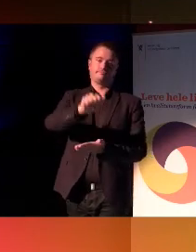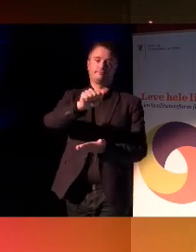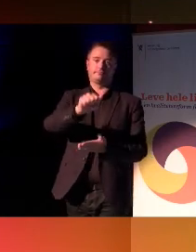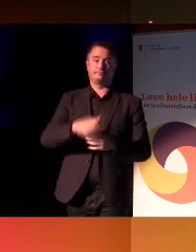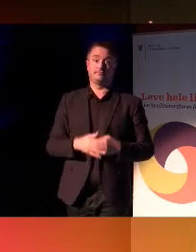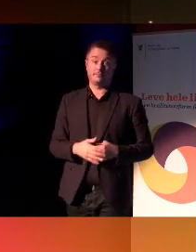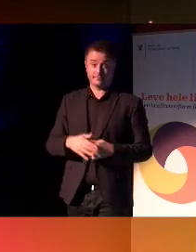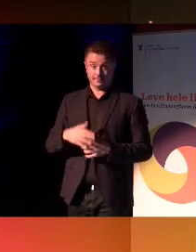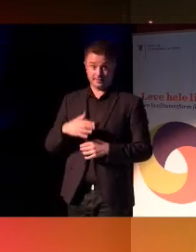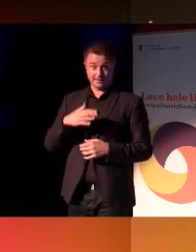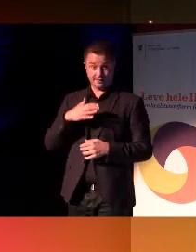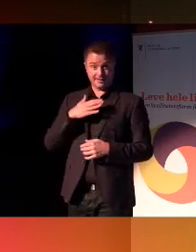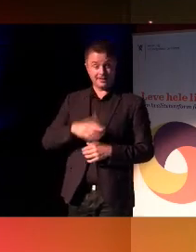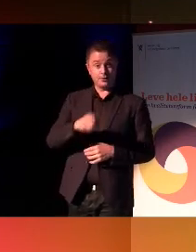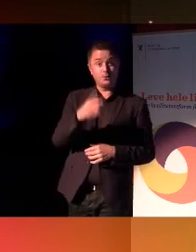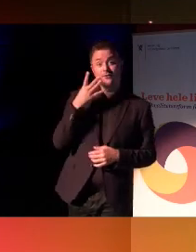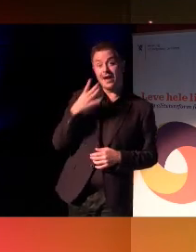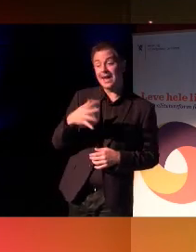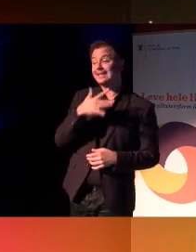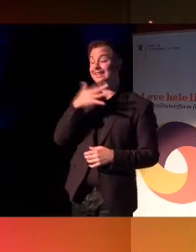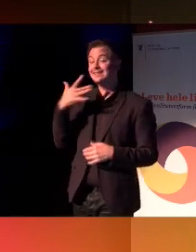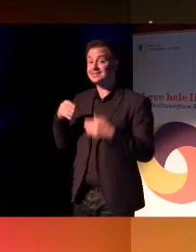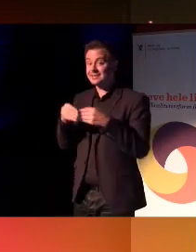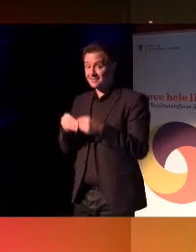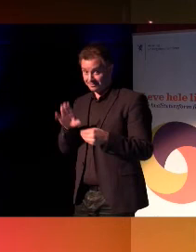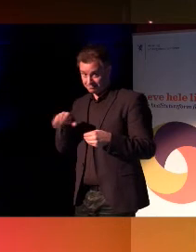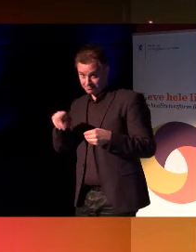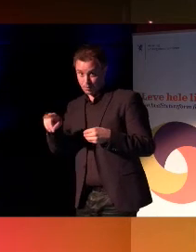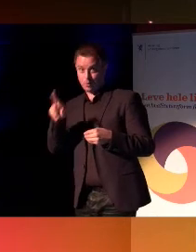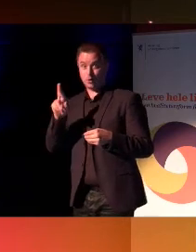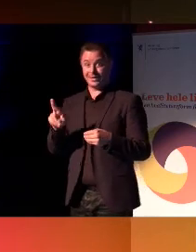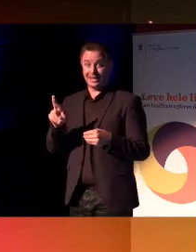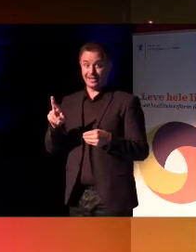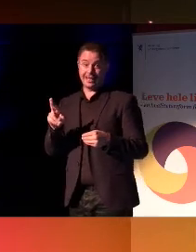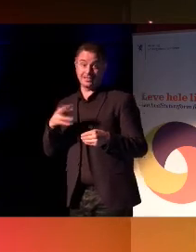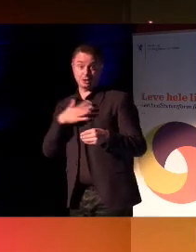Vil du være trivselsvenn på Roskilde syke?